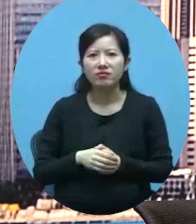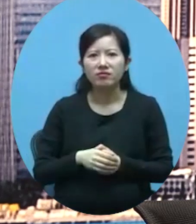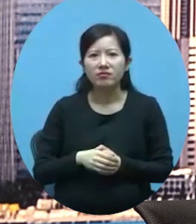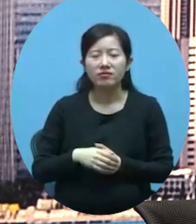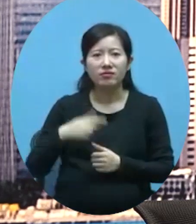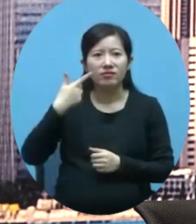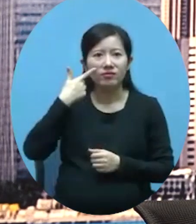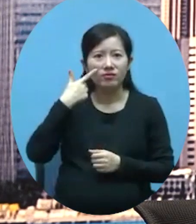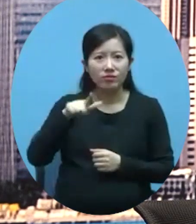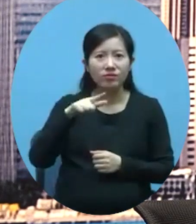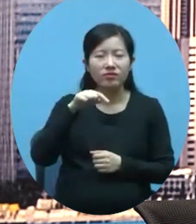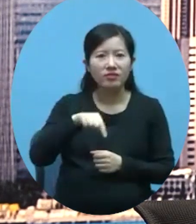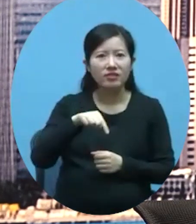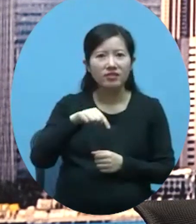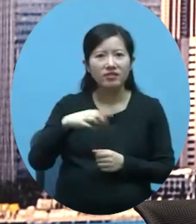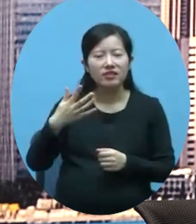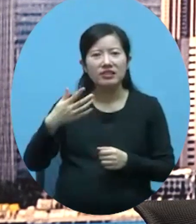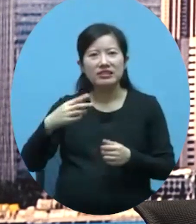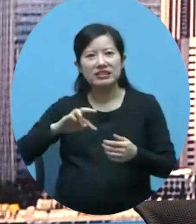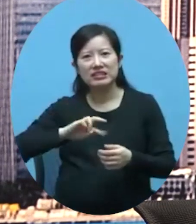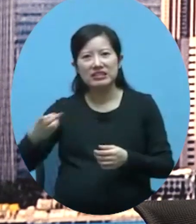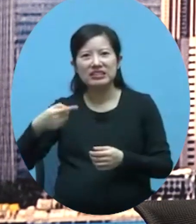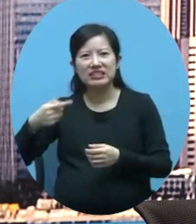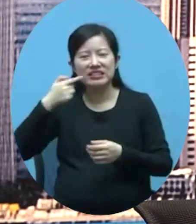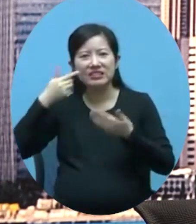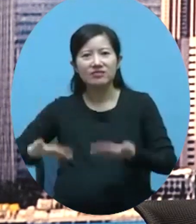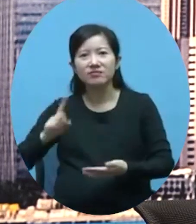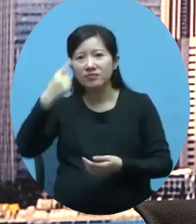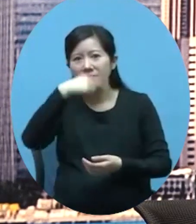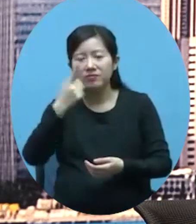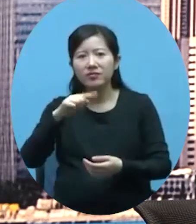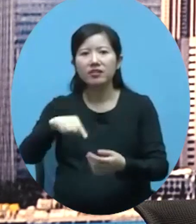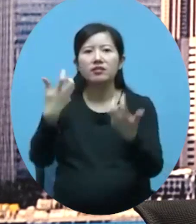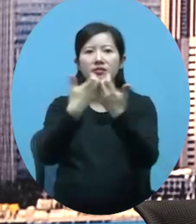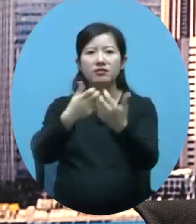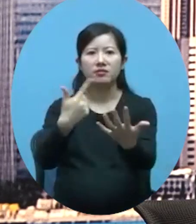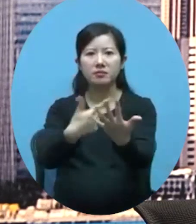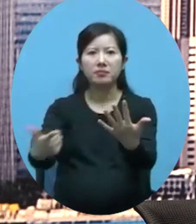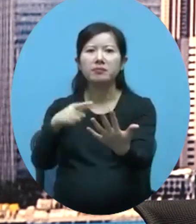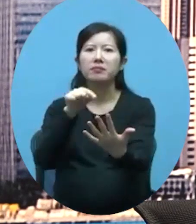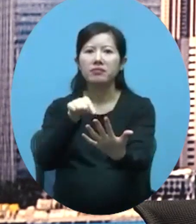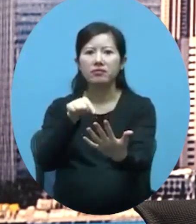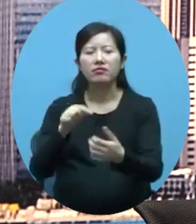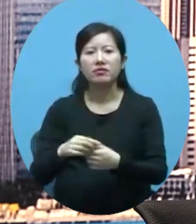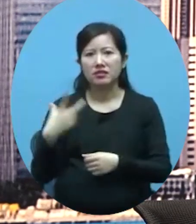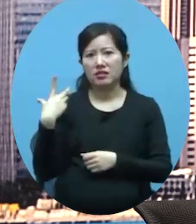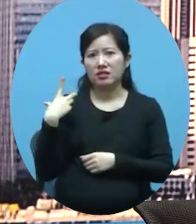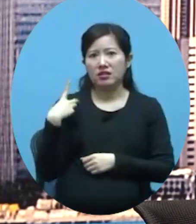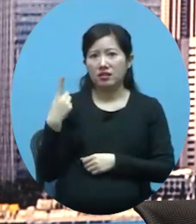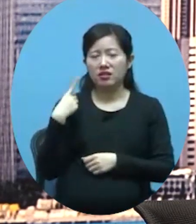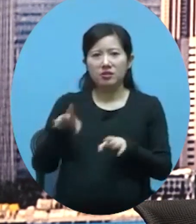一位病人新一转位严重就是第58位的病人他昨天